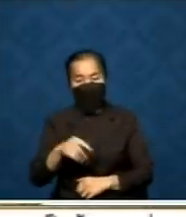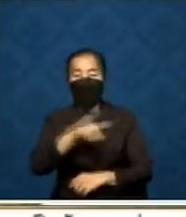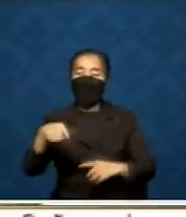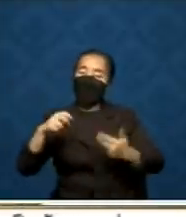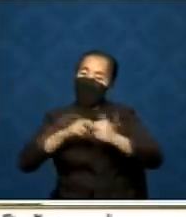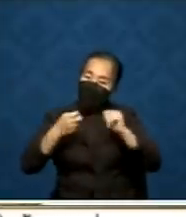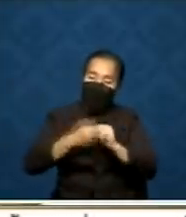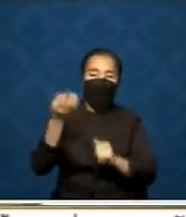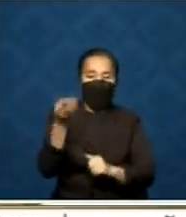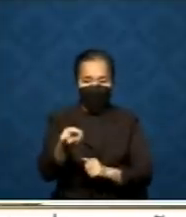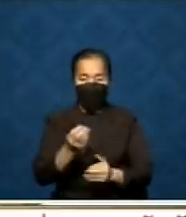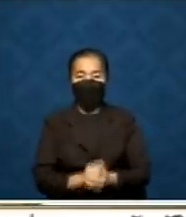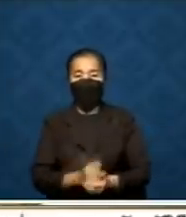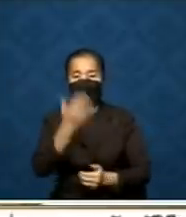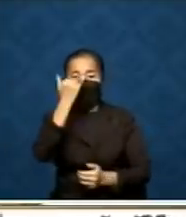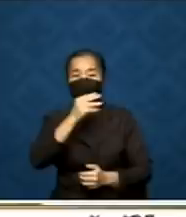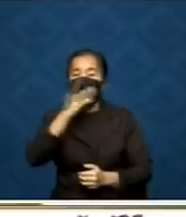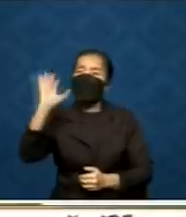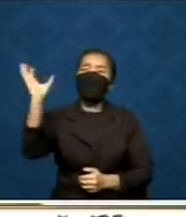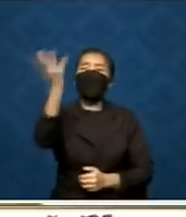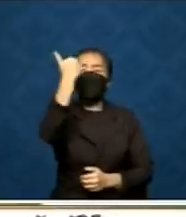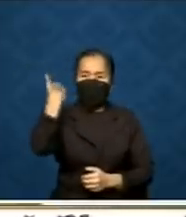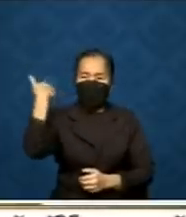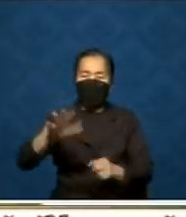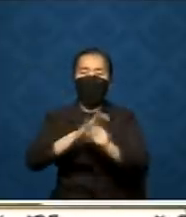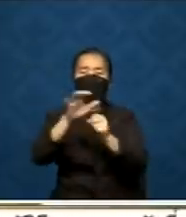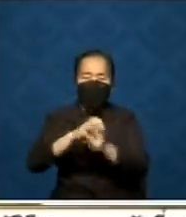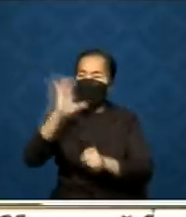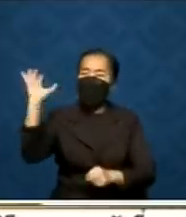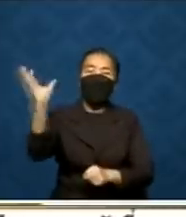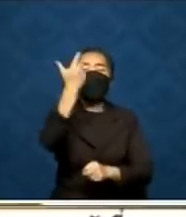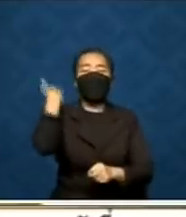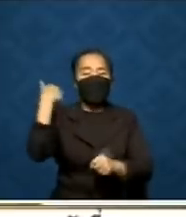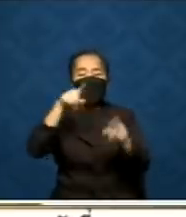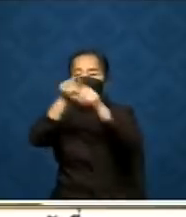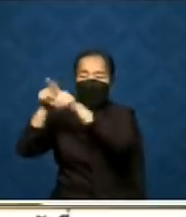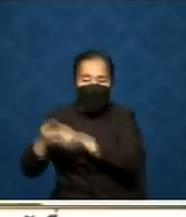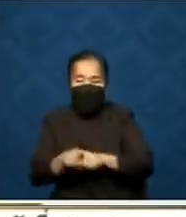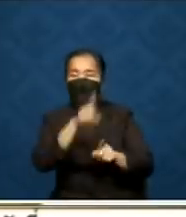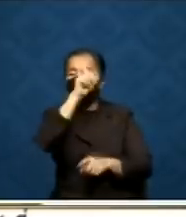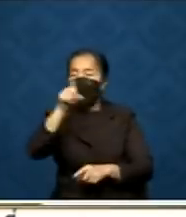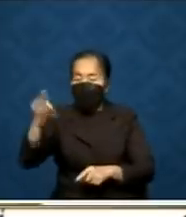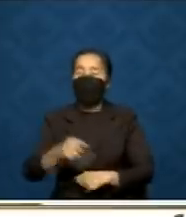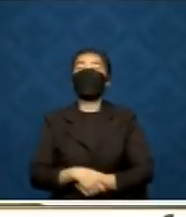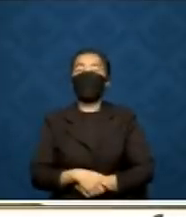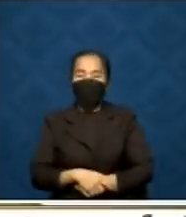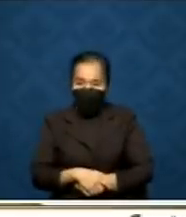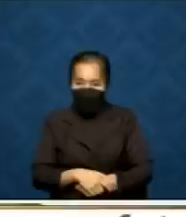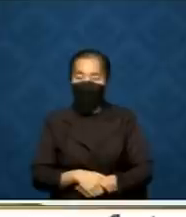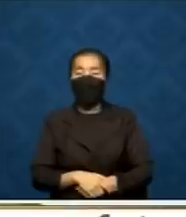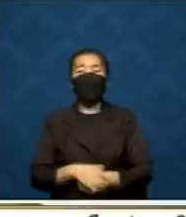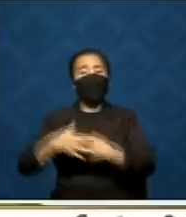วันนั้นที่บอกว่าทั้งโลกก็เป็นข้อผิดเป็นเรื่องของทั้งโลกทั้งโลกเขาป่วยทั้งนั้นแหละจ่ายกันทั้งนั้นแหละใช่